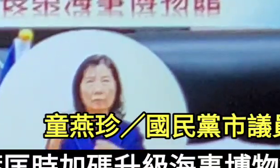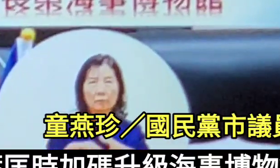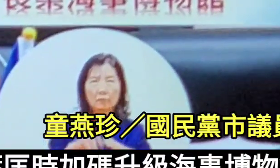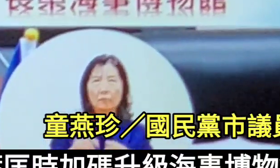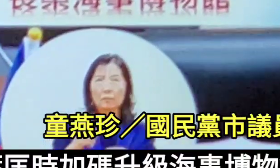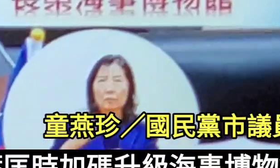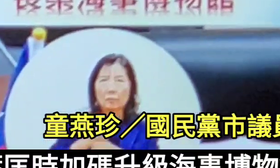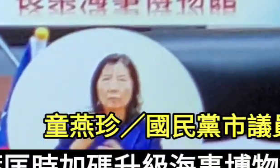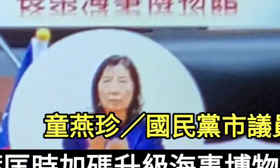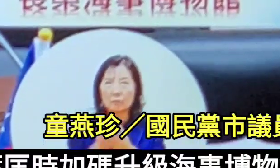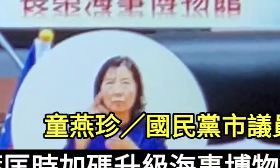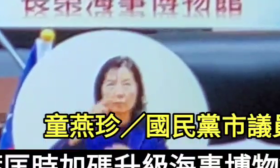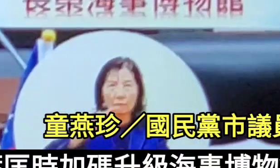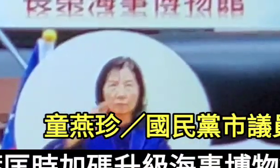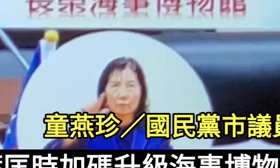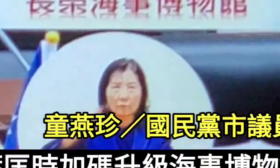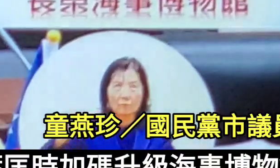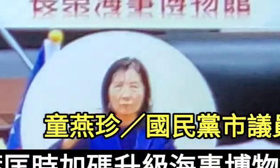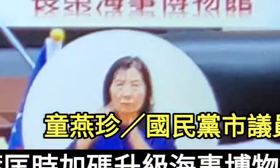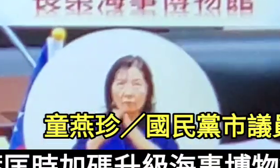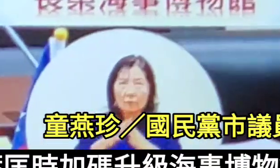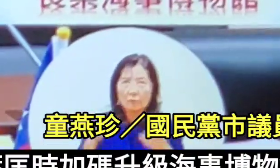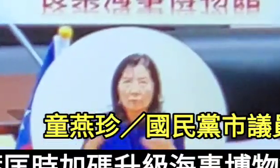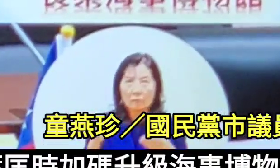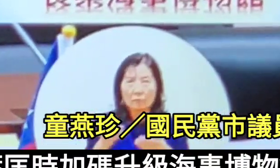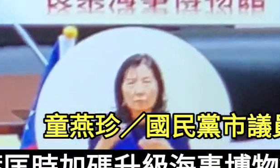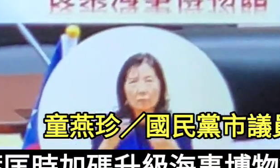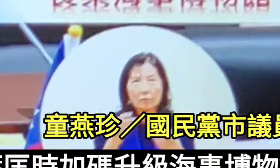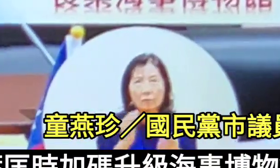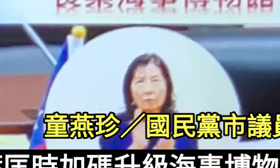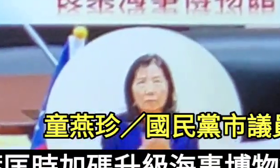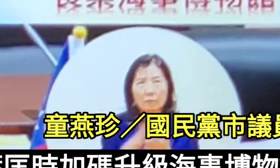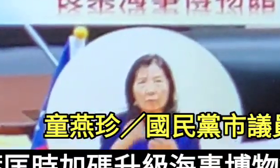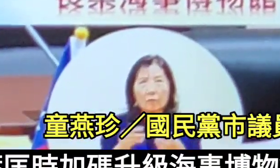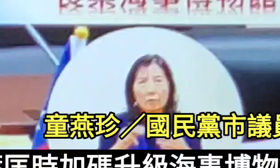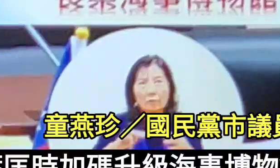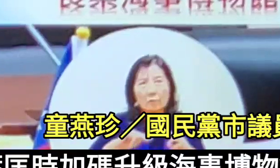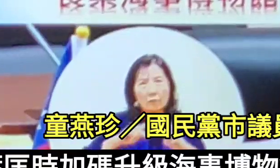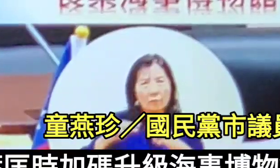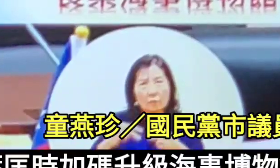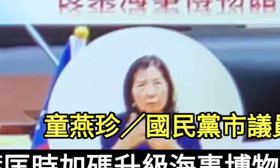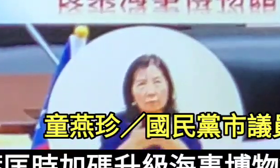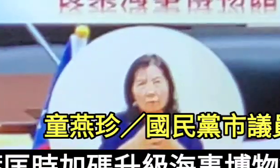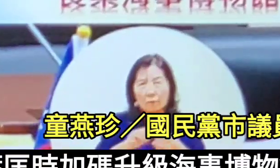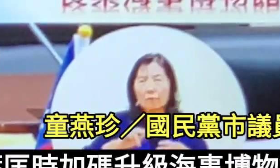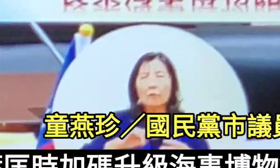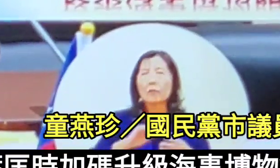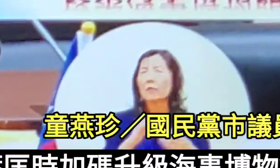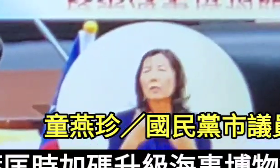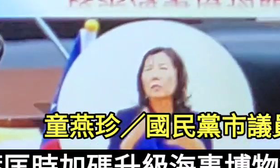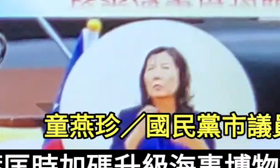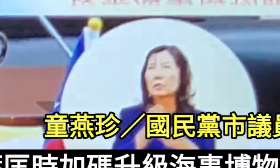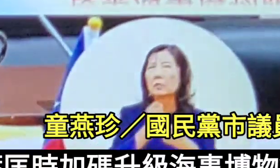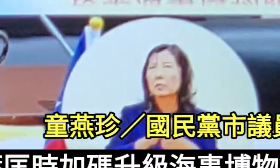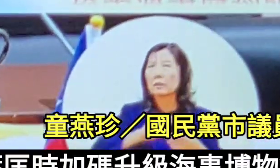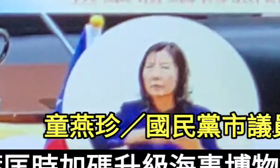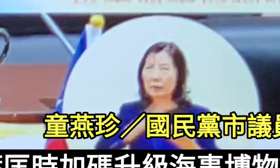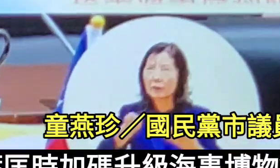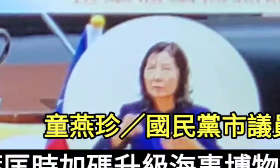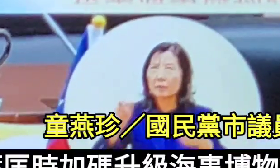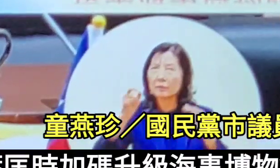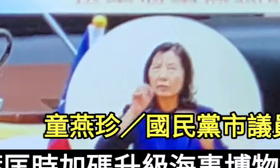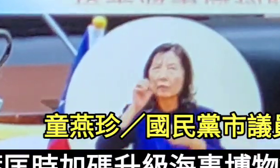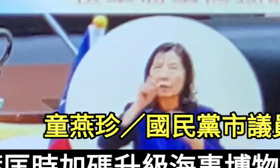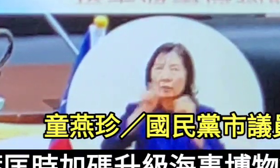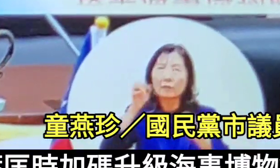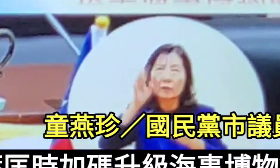馆是困难的关键，就是新建之后如何维护，我们就不要这样做嘛。我们改变别的方式，能够去看看长荣的博物馆，